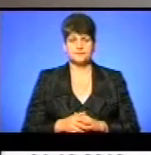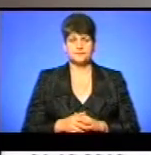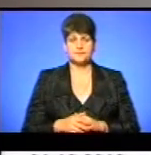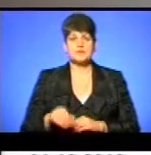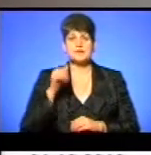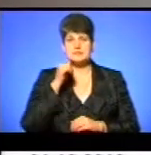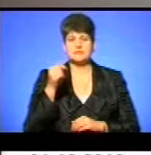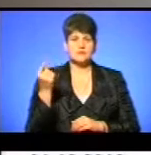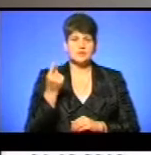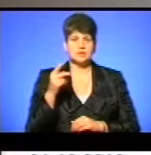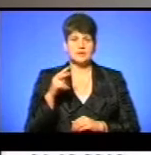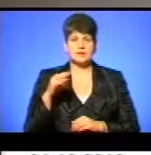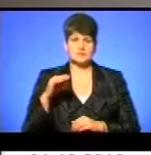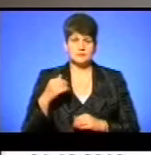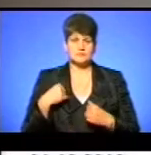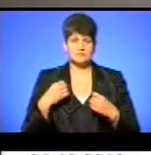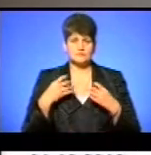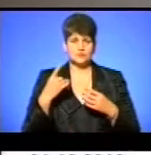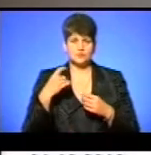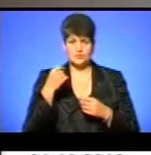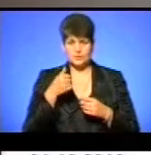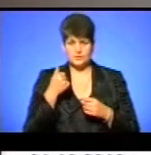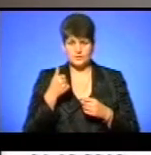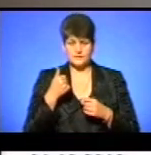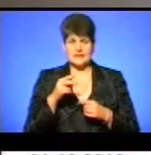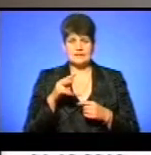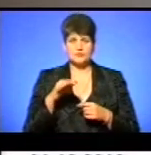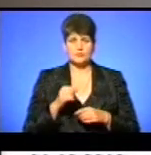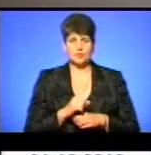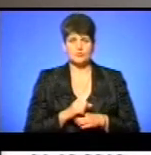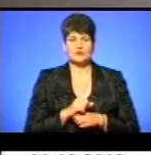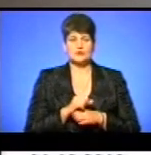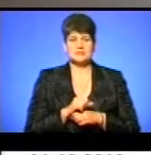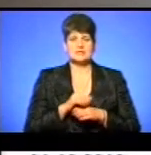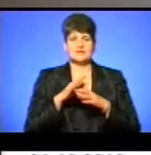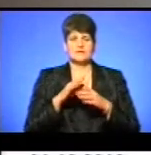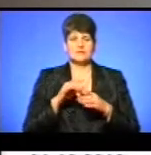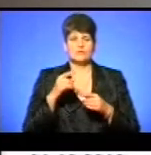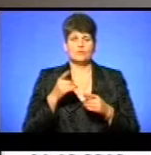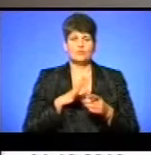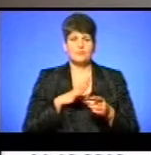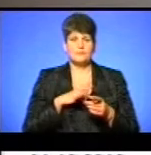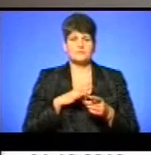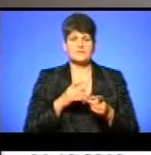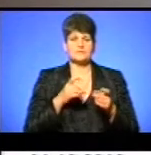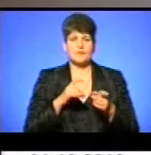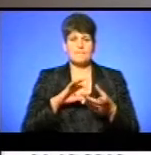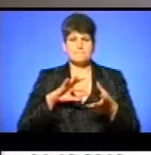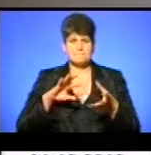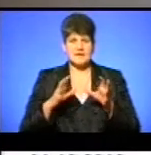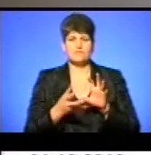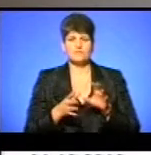Завтра, 1 листопада, ми святкуємо 100-річчя листопадового зриву. Це є збройний переворот, який відбувся в Західній Україні, внаслідок якого було